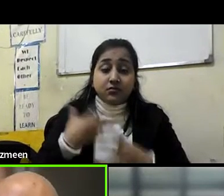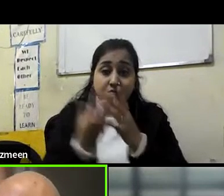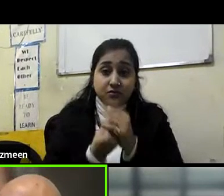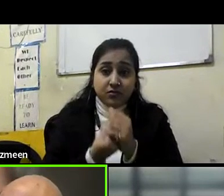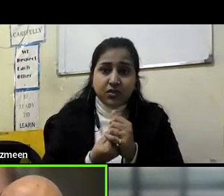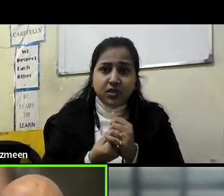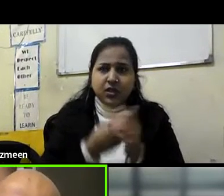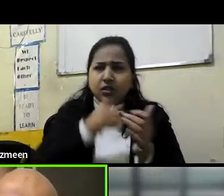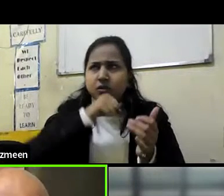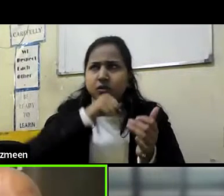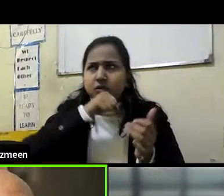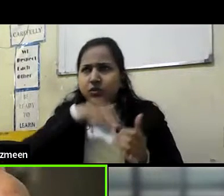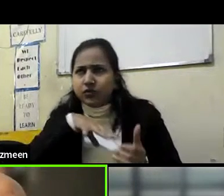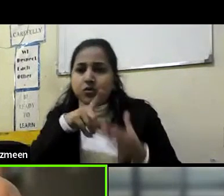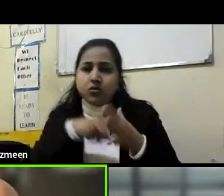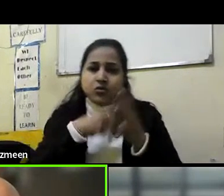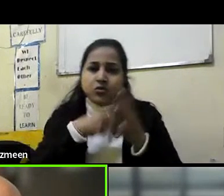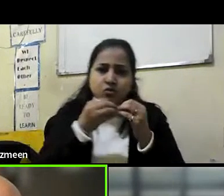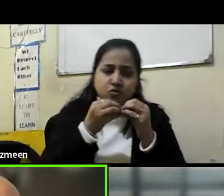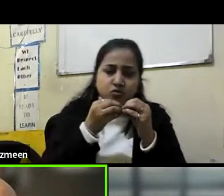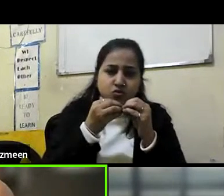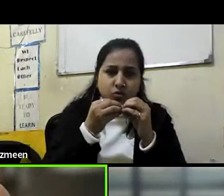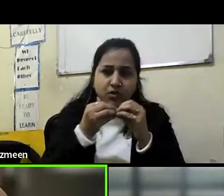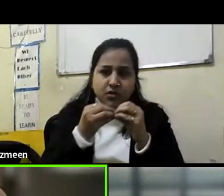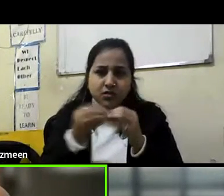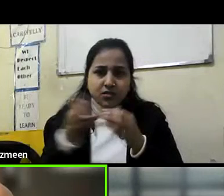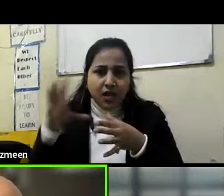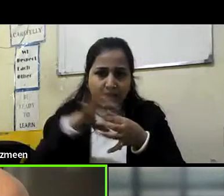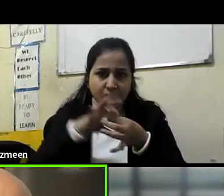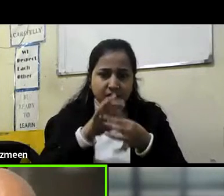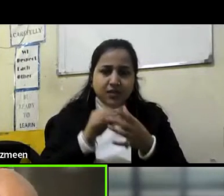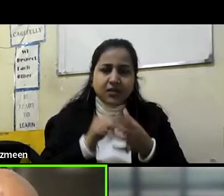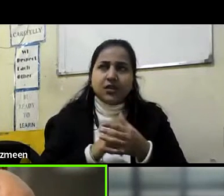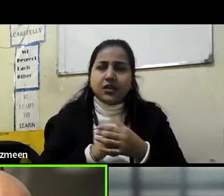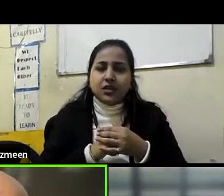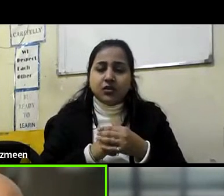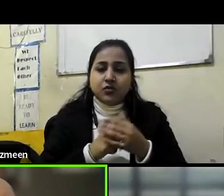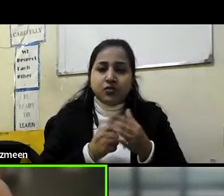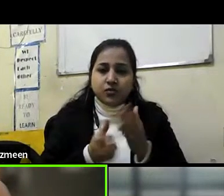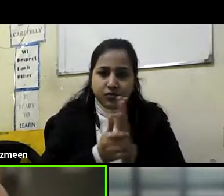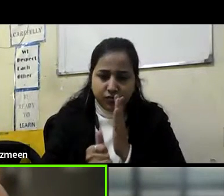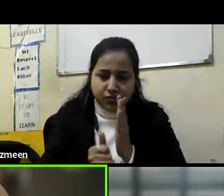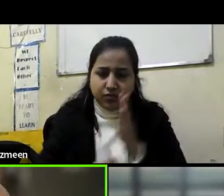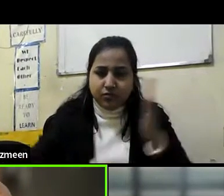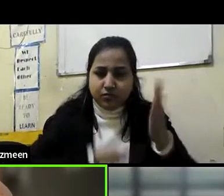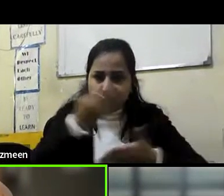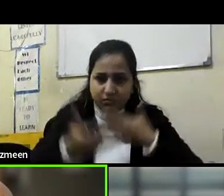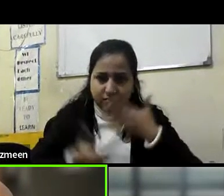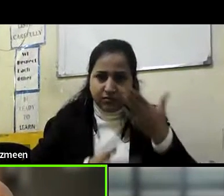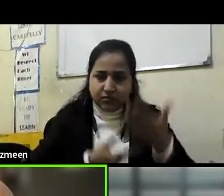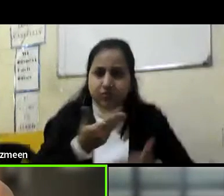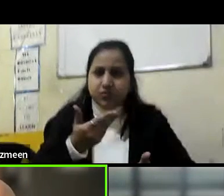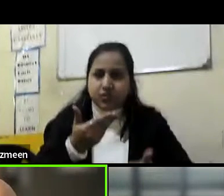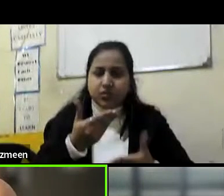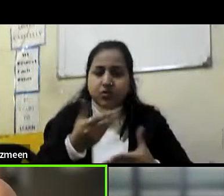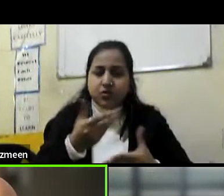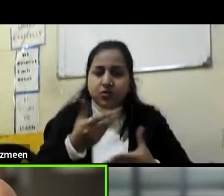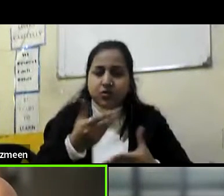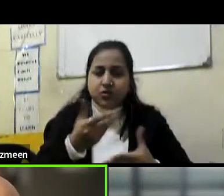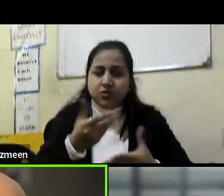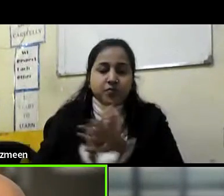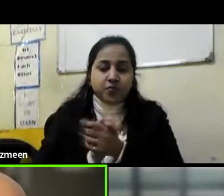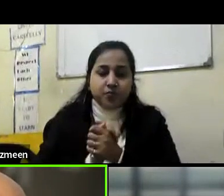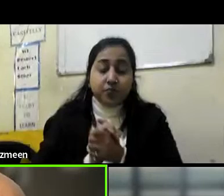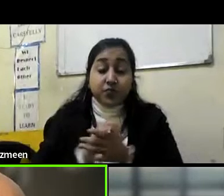Job. They are into vocational skill training and employment for, again, Divyang people. We have funded their